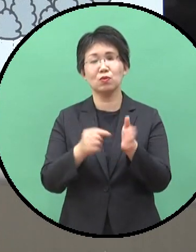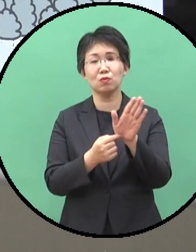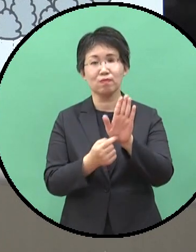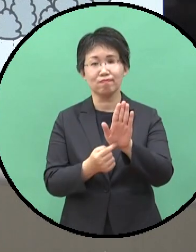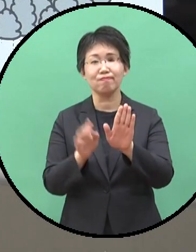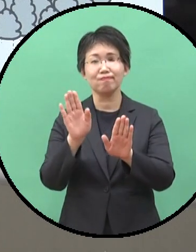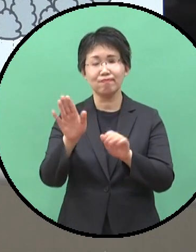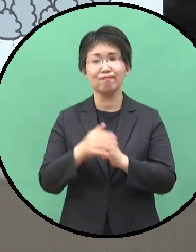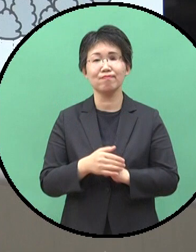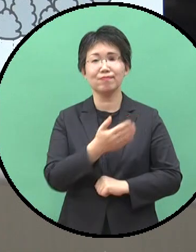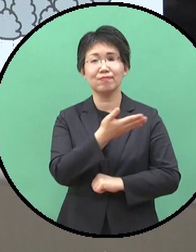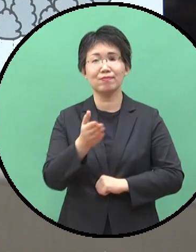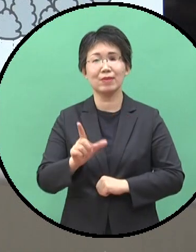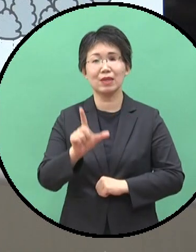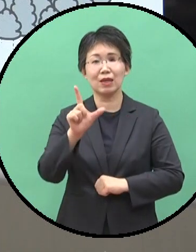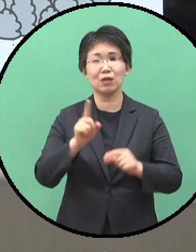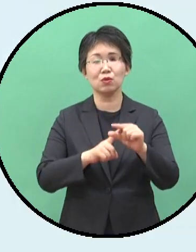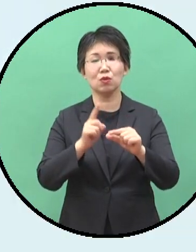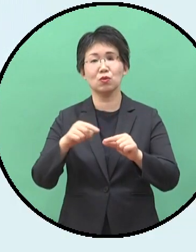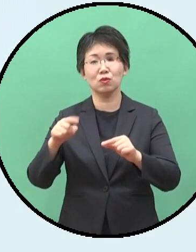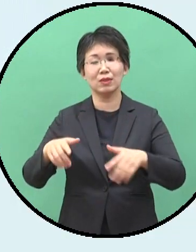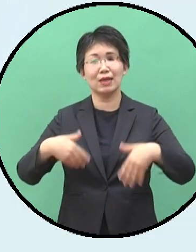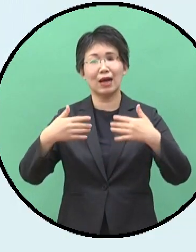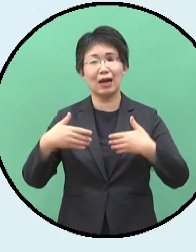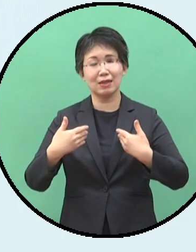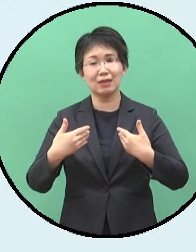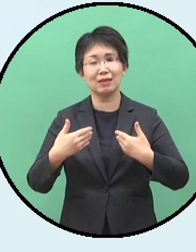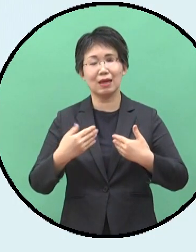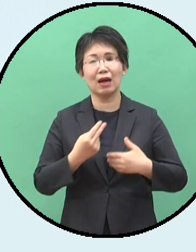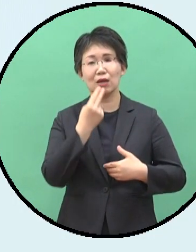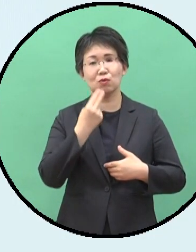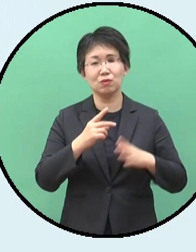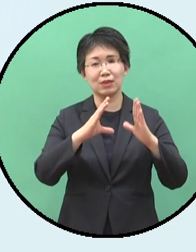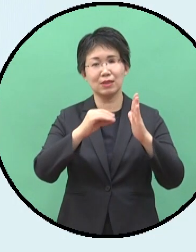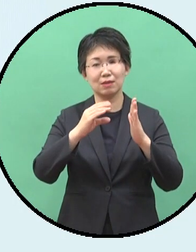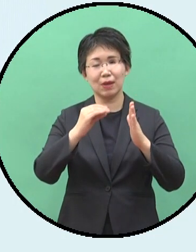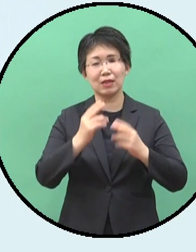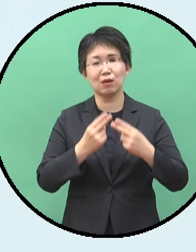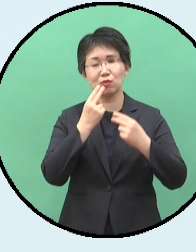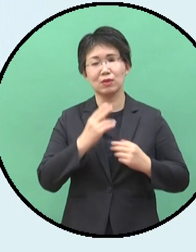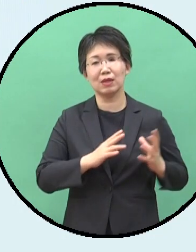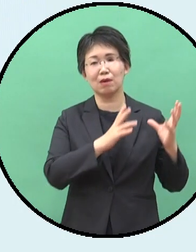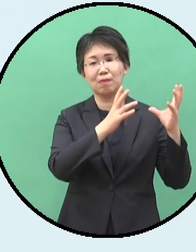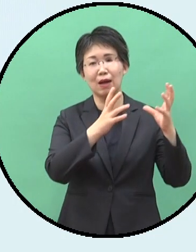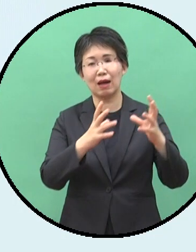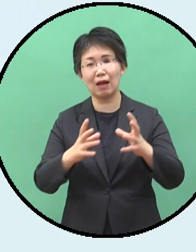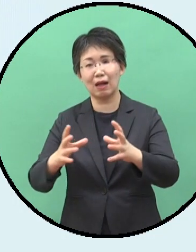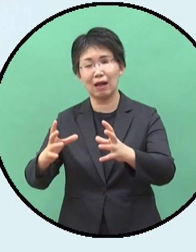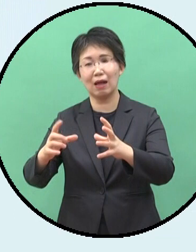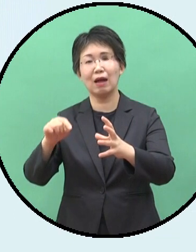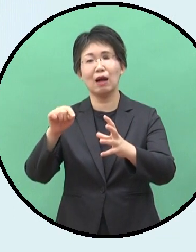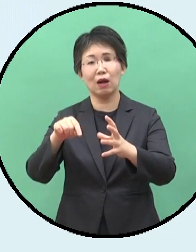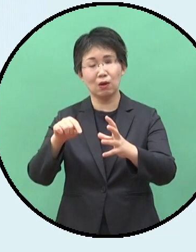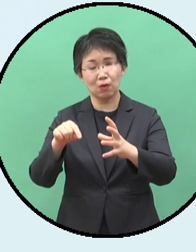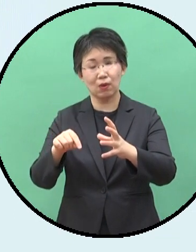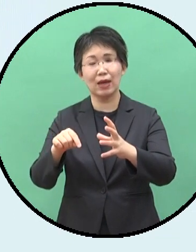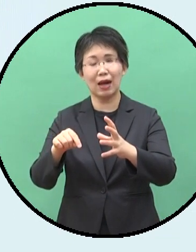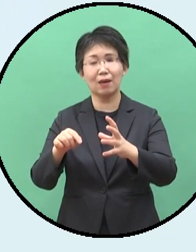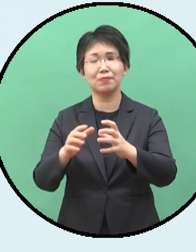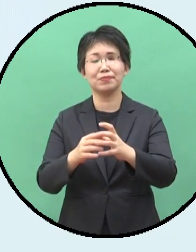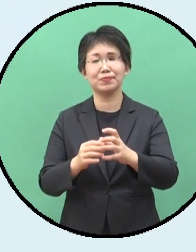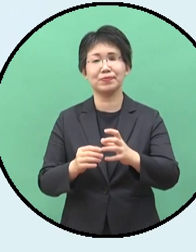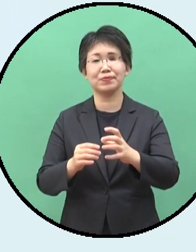。海上を中心にですね、大量の暖かく湿った空気の流入が持続します。それによってです